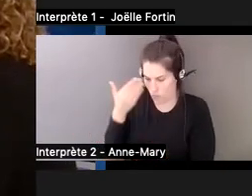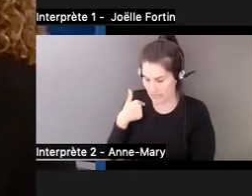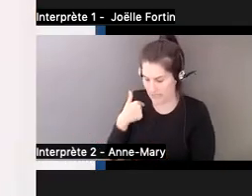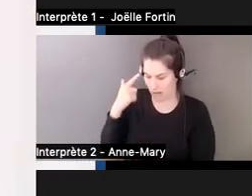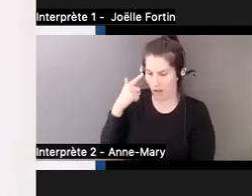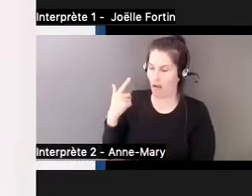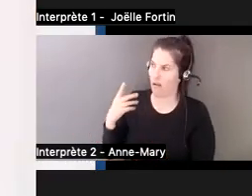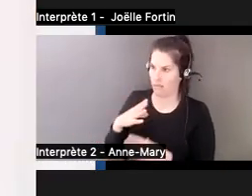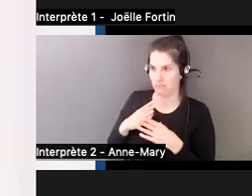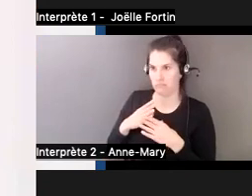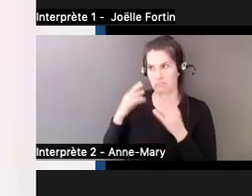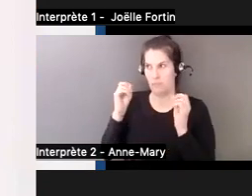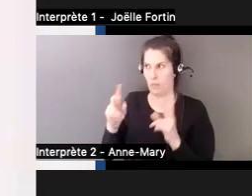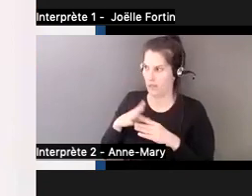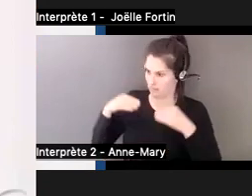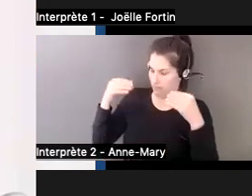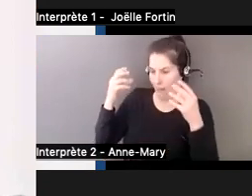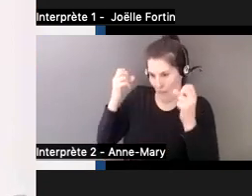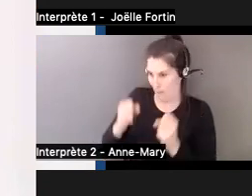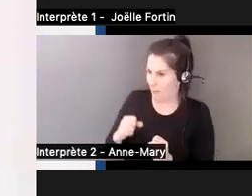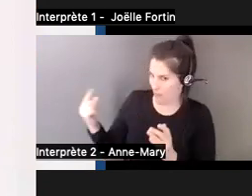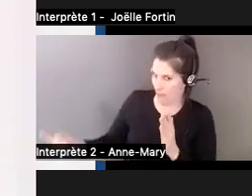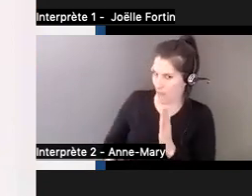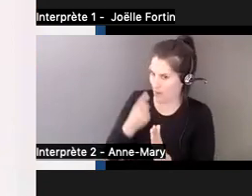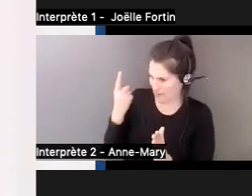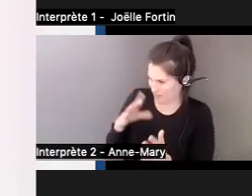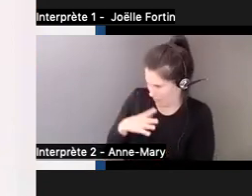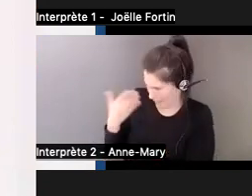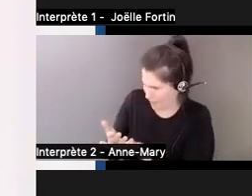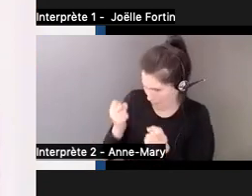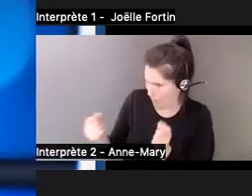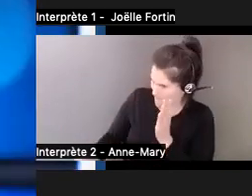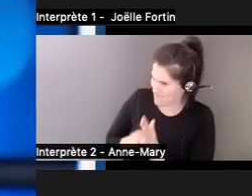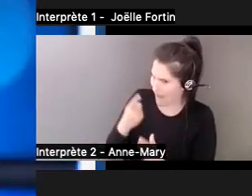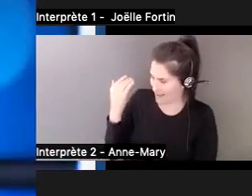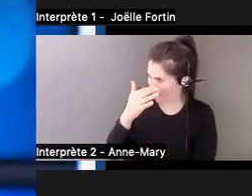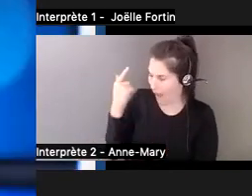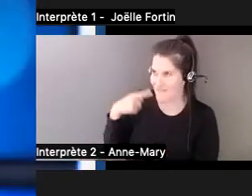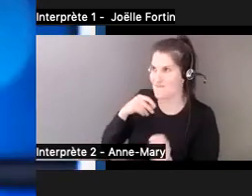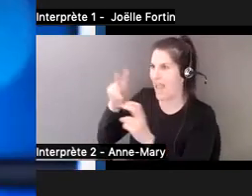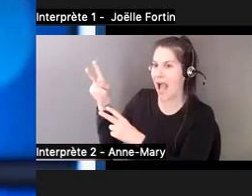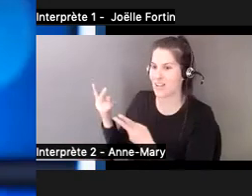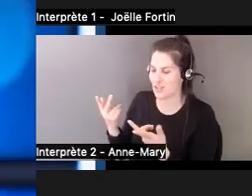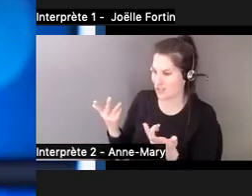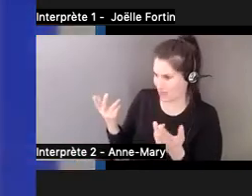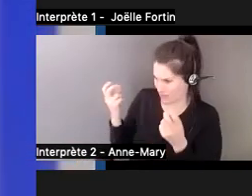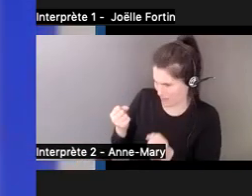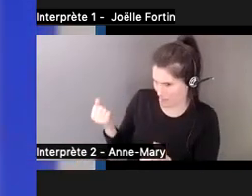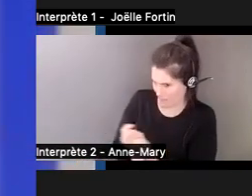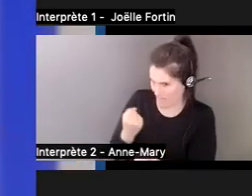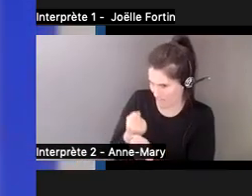et dire on peut le refaire. Oh, t'as des preuves? Ah, oui. On sent que vous êtes bien entouré et bien aimé par votre entourage.